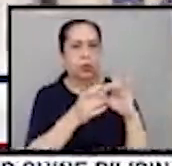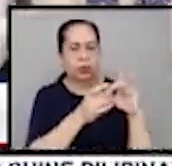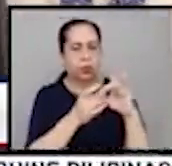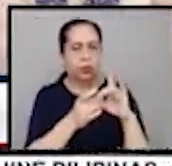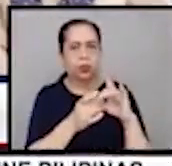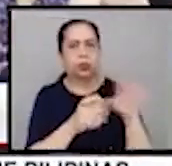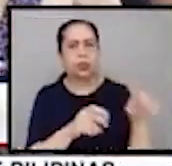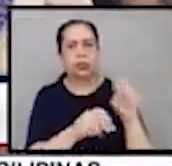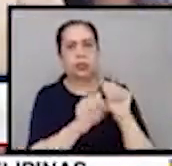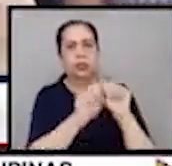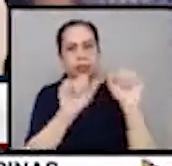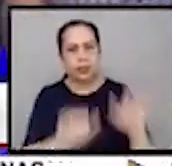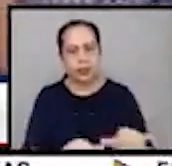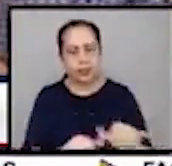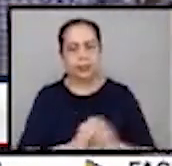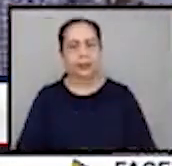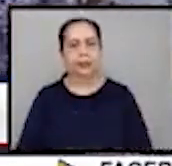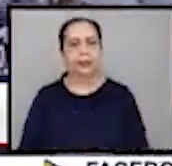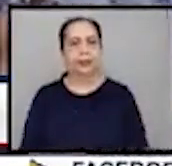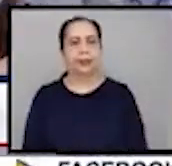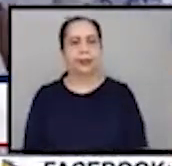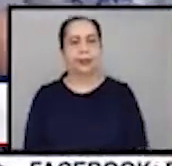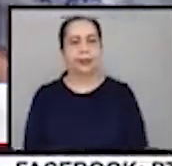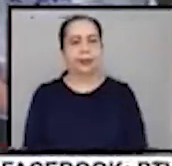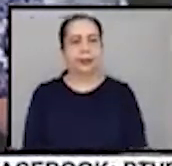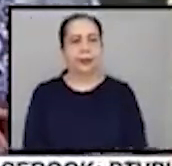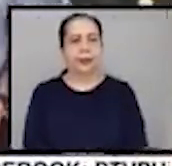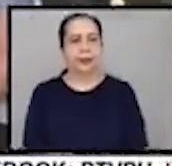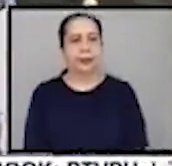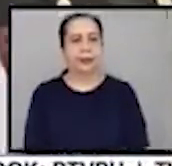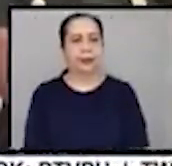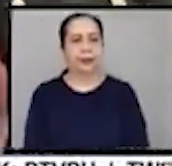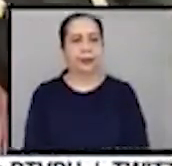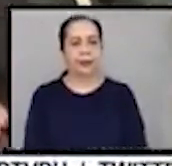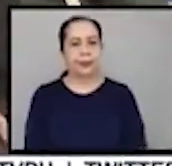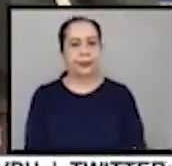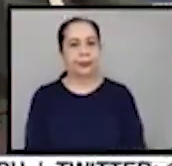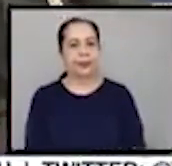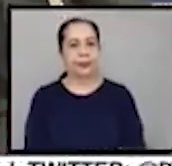Karen Villanda para sa Morning Show ng Bayan, Rise and Shine, Pilipinas.